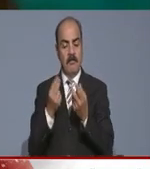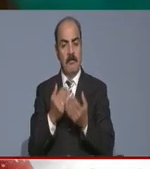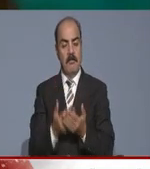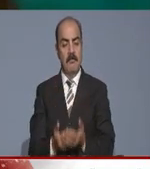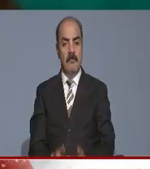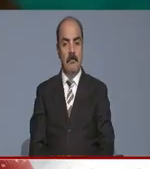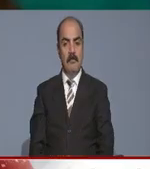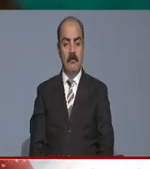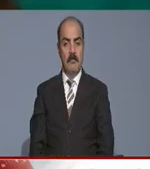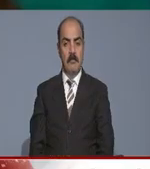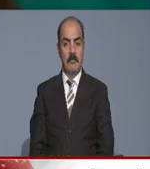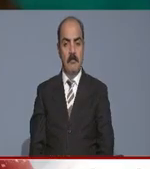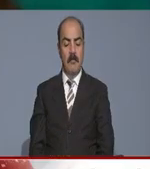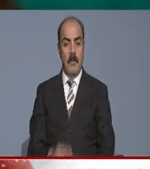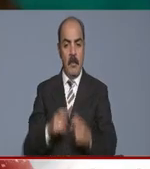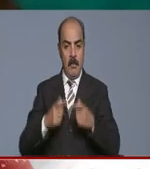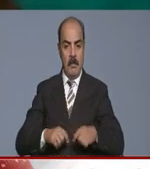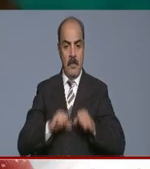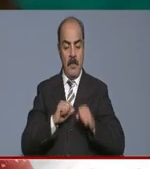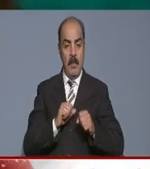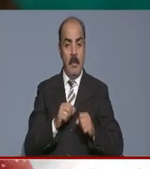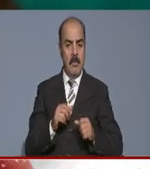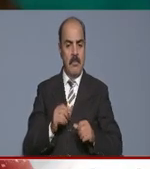في بلداننا، فقد نفذنا